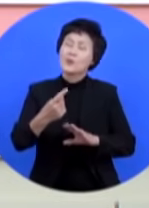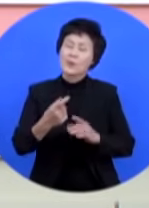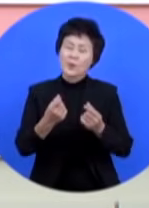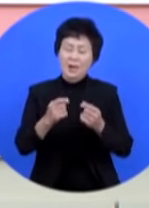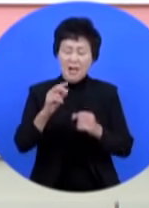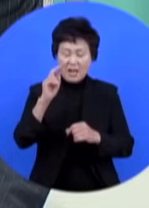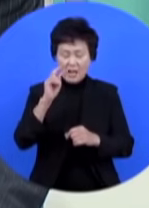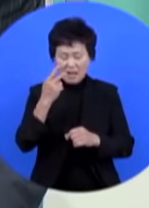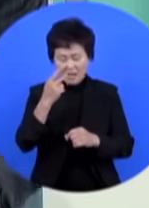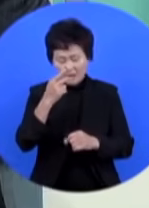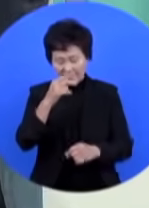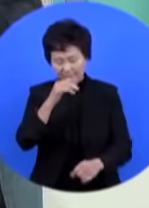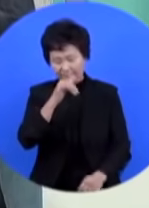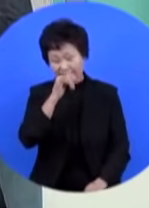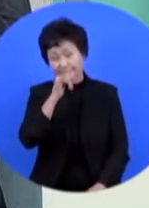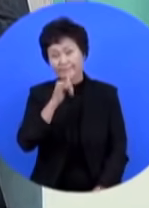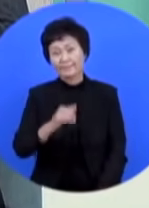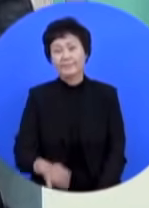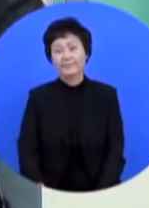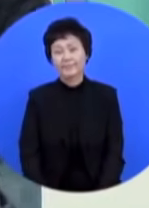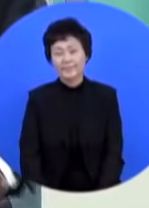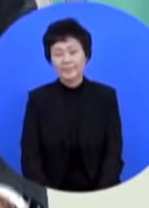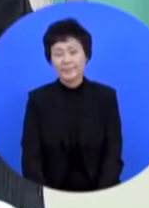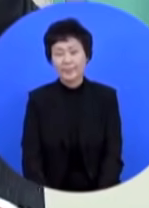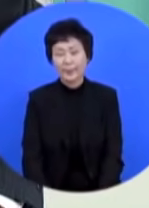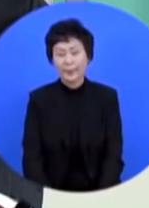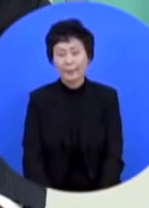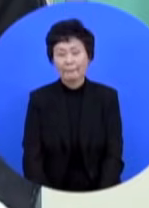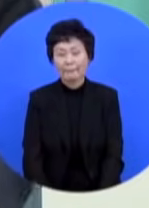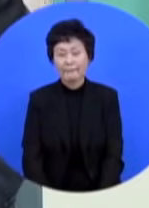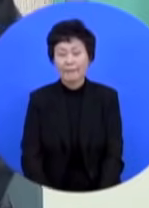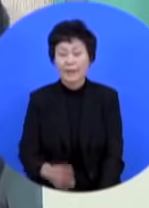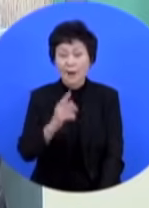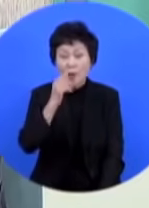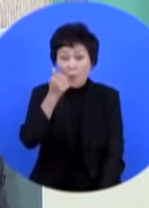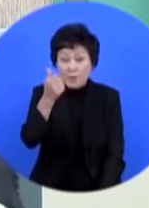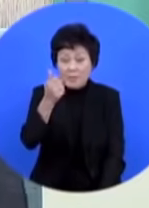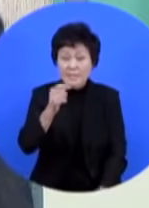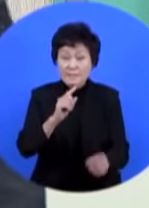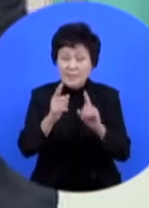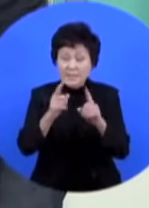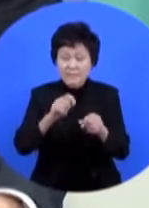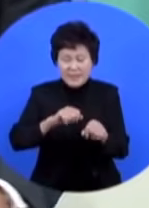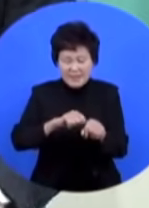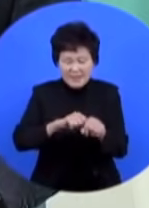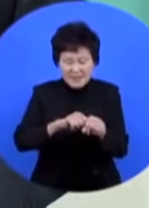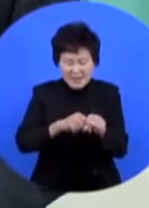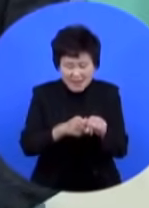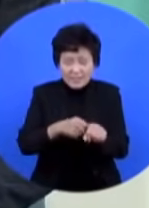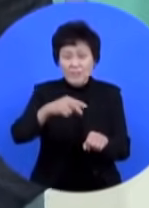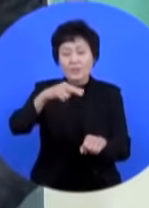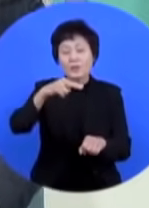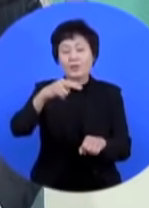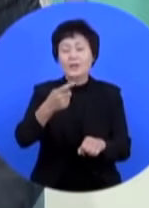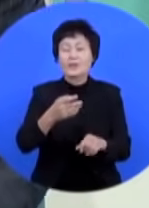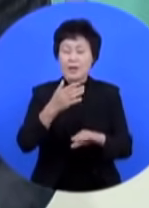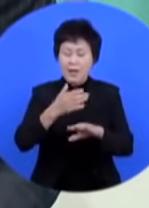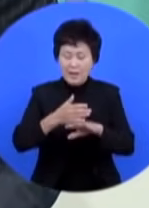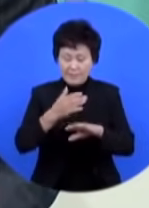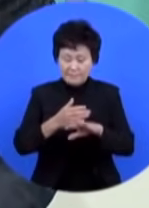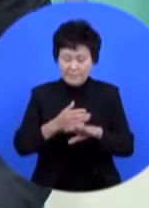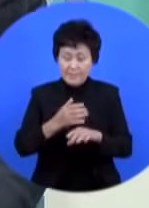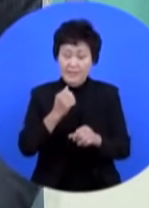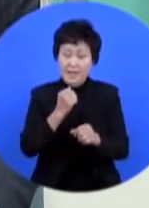있습니다. 예. 아까 목사님이 억지로라도 감사하자 그러셨단 말이에요. 억지로라도. 예. 그